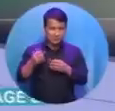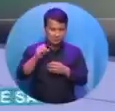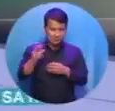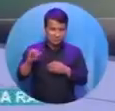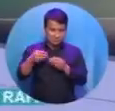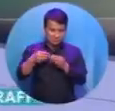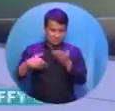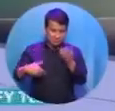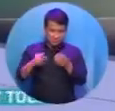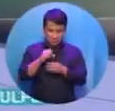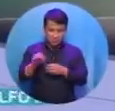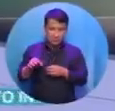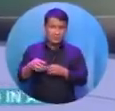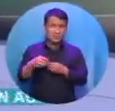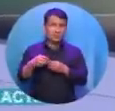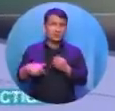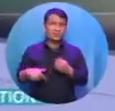Okay.